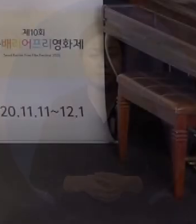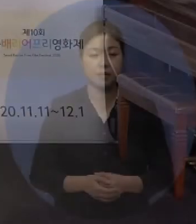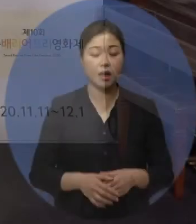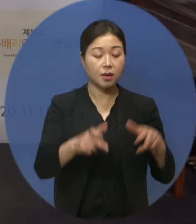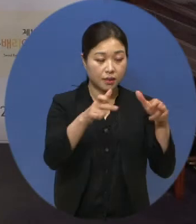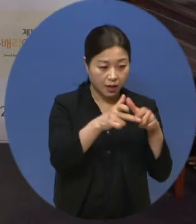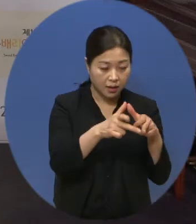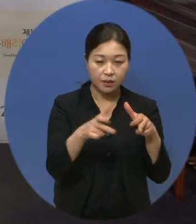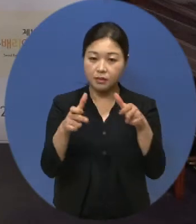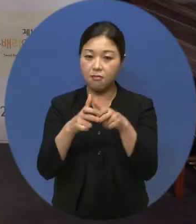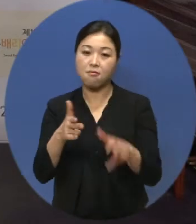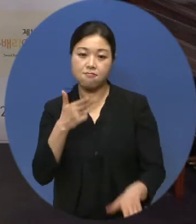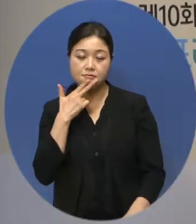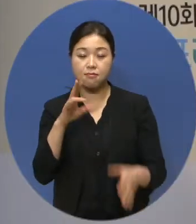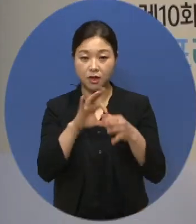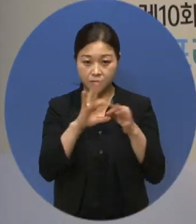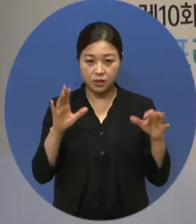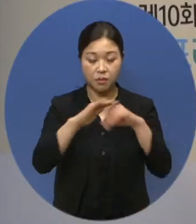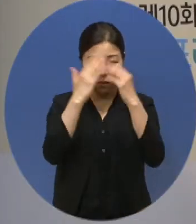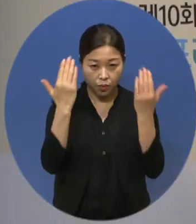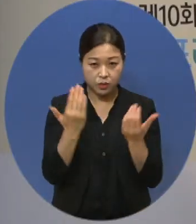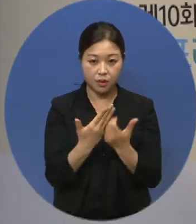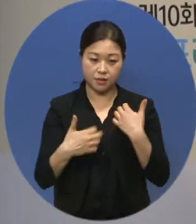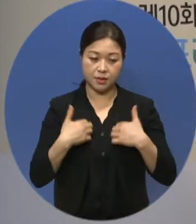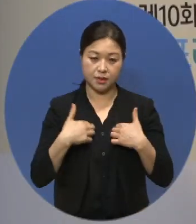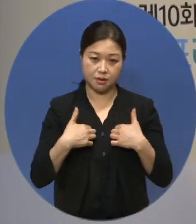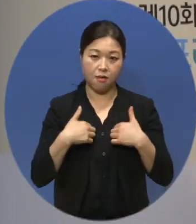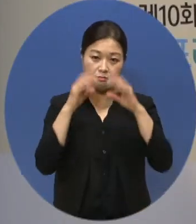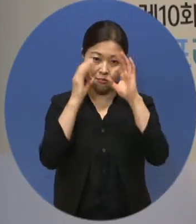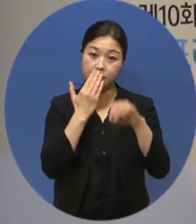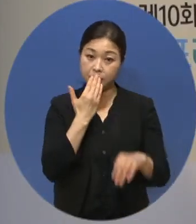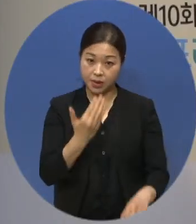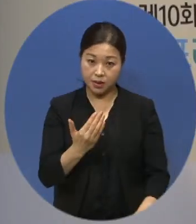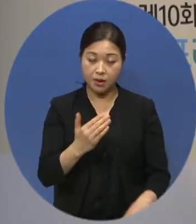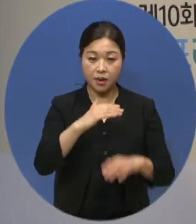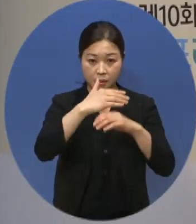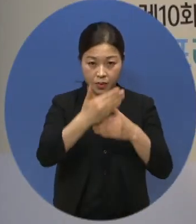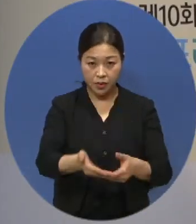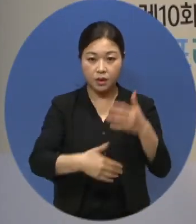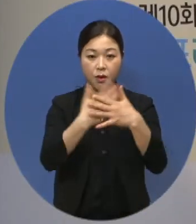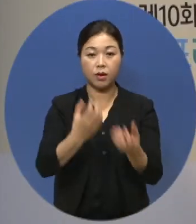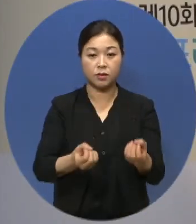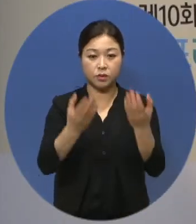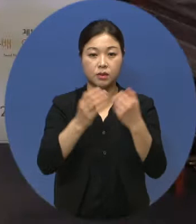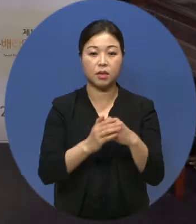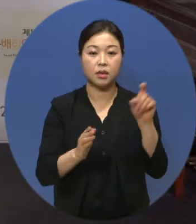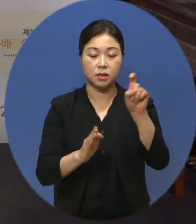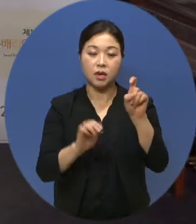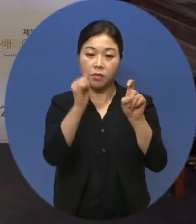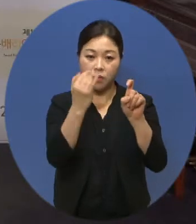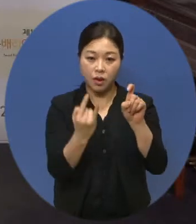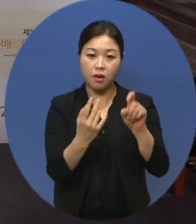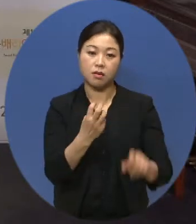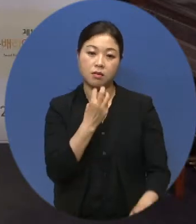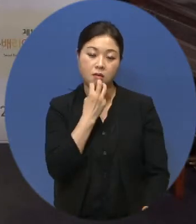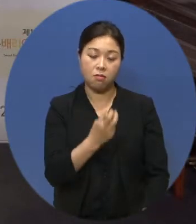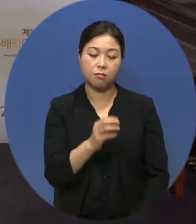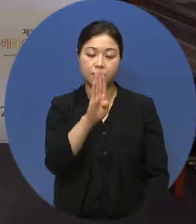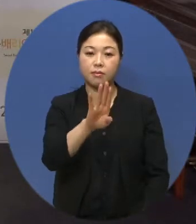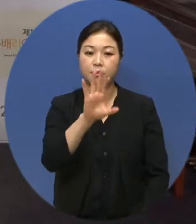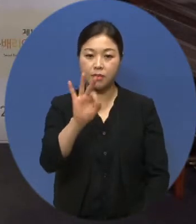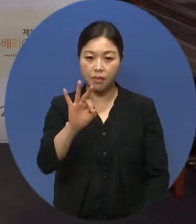장애, 비장애와 상관없이 누구나 즐길 수 있는 장벽 없는 영화 축제 제10회 서울 베리어프리